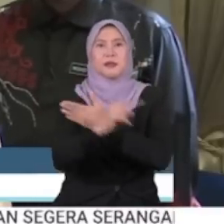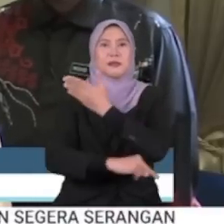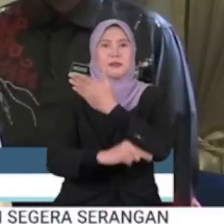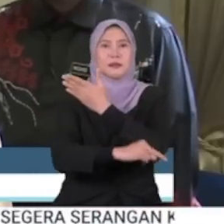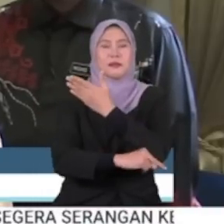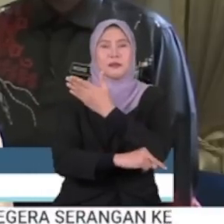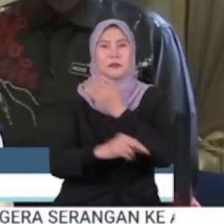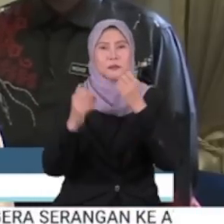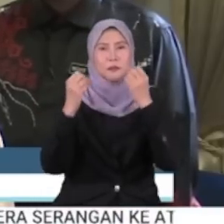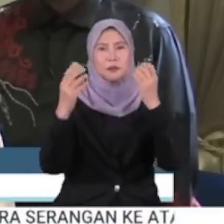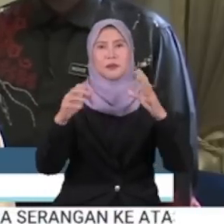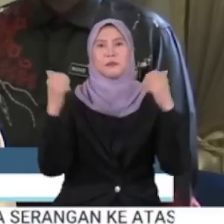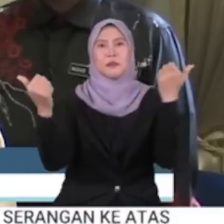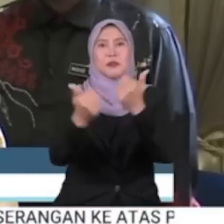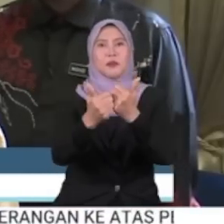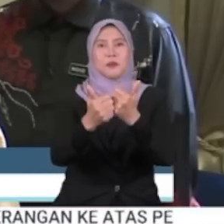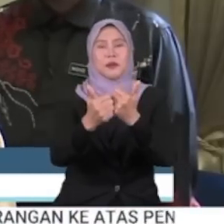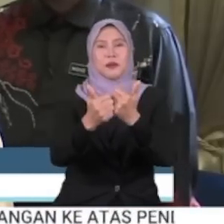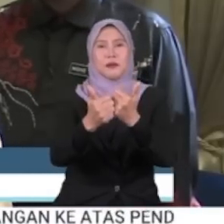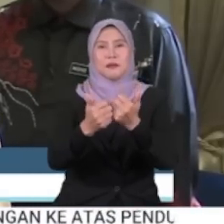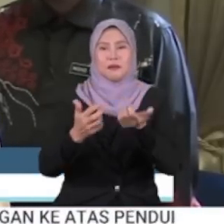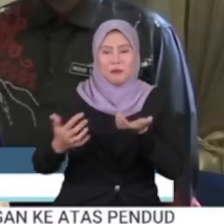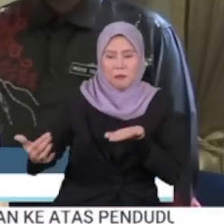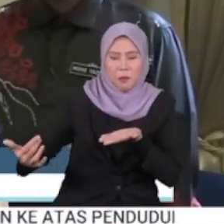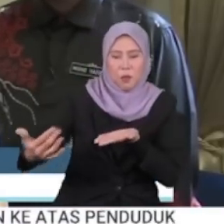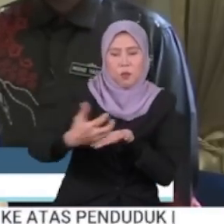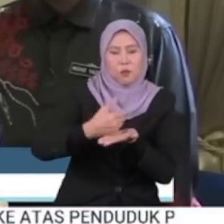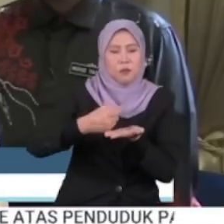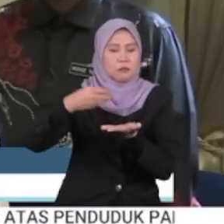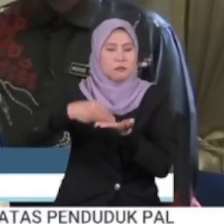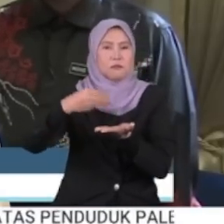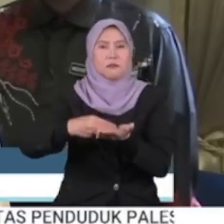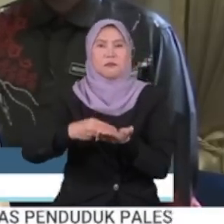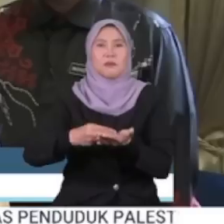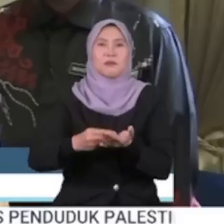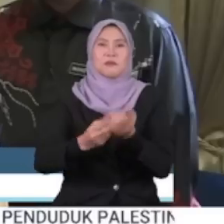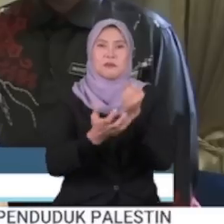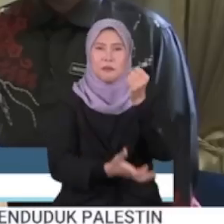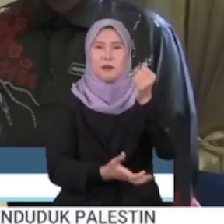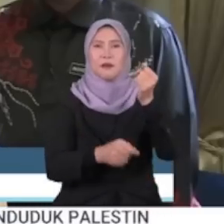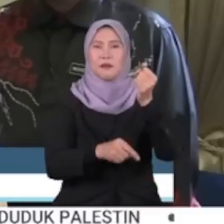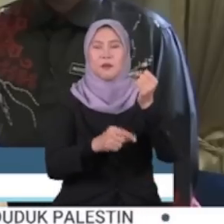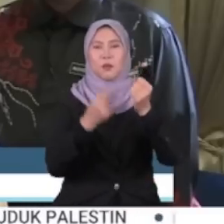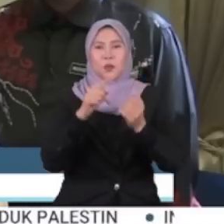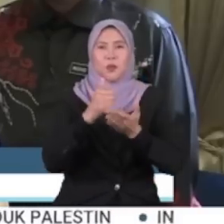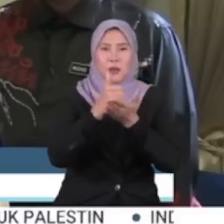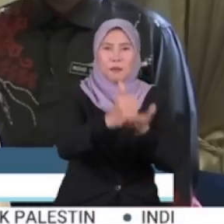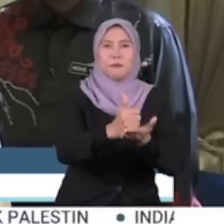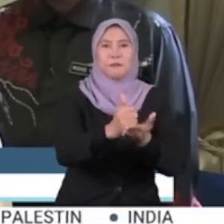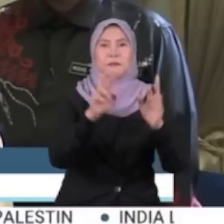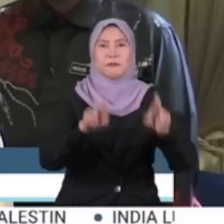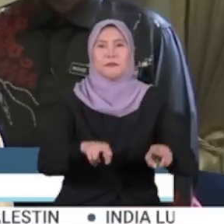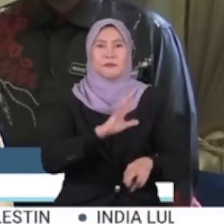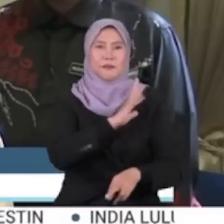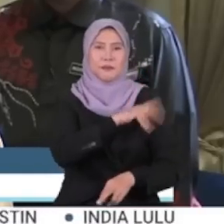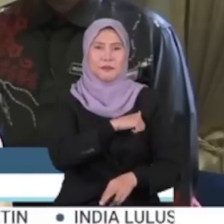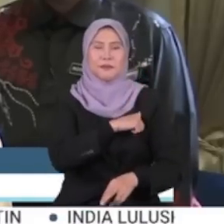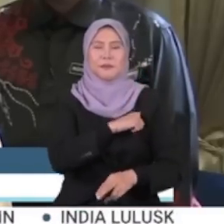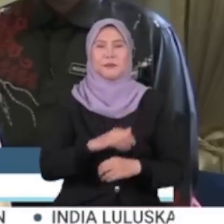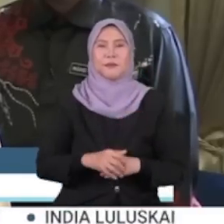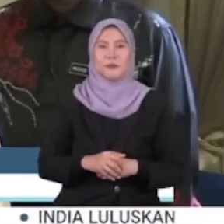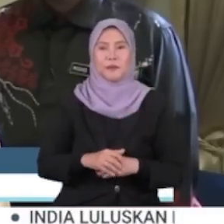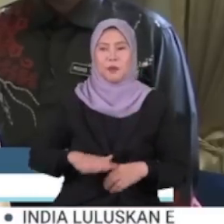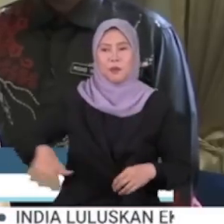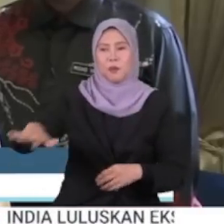dan banyak pertubuhan membuat pungutan dan sebagainya untuk membantu masyarakat Islam di sana. Saya harap pempengaruh bantulah